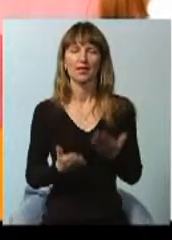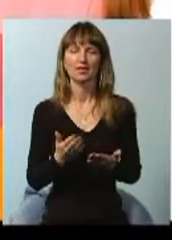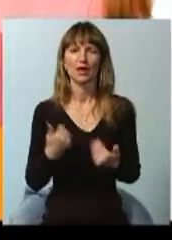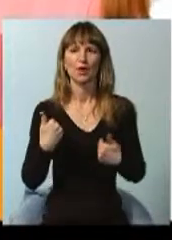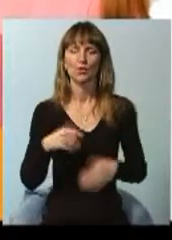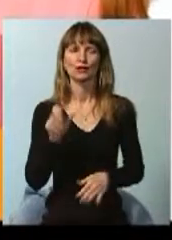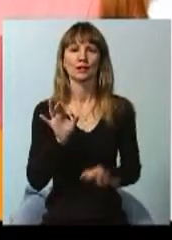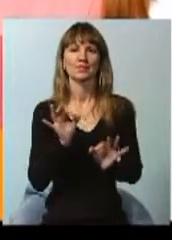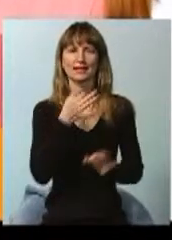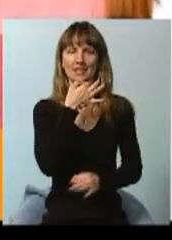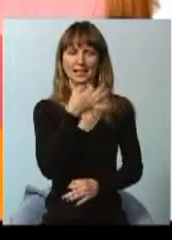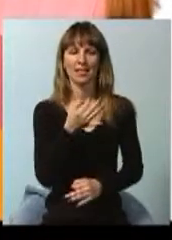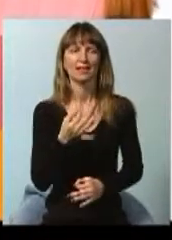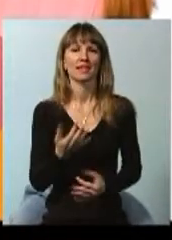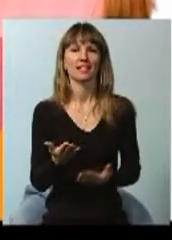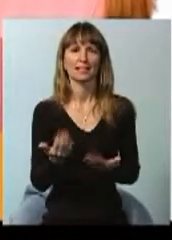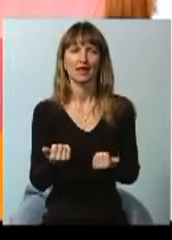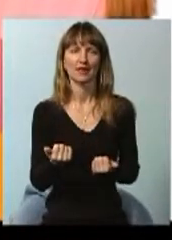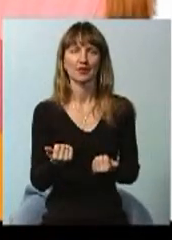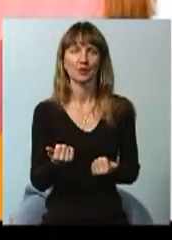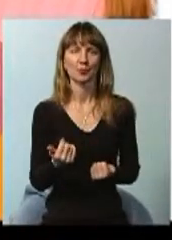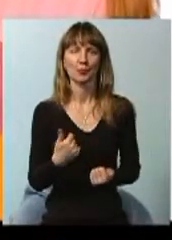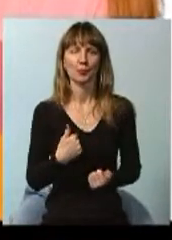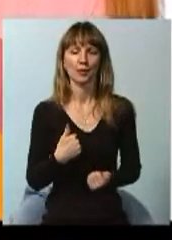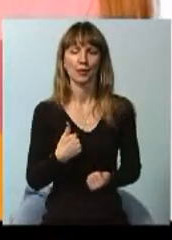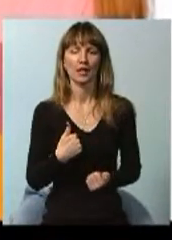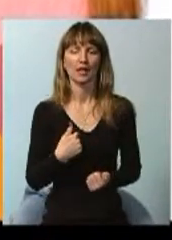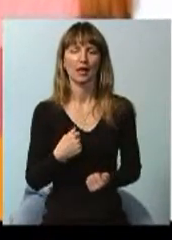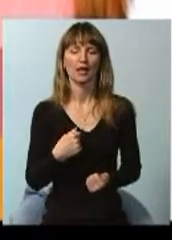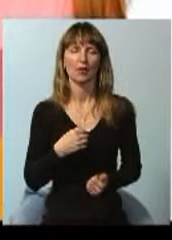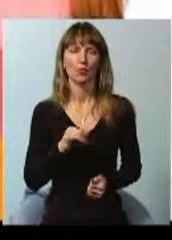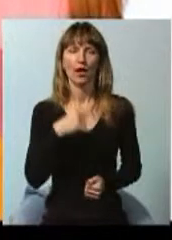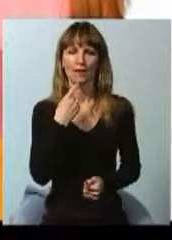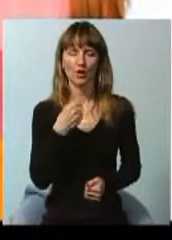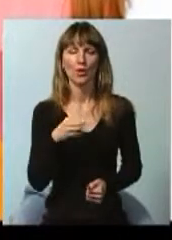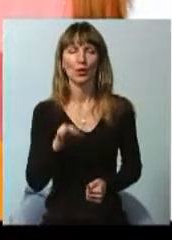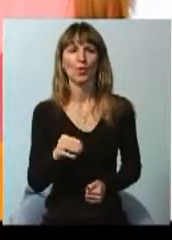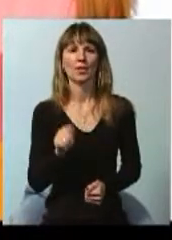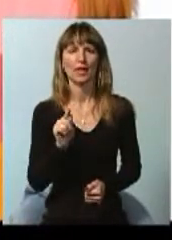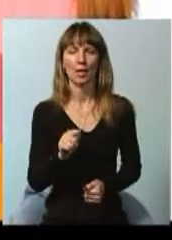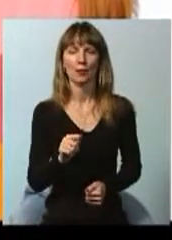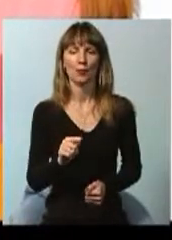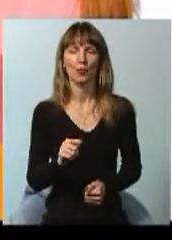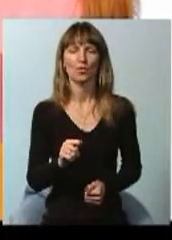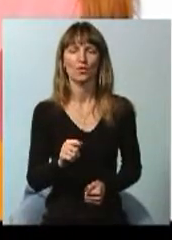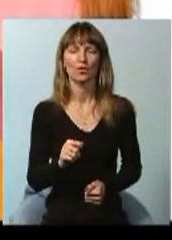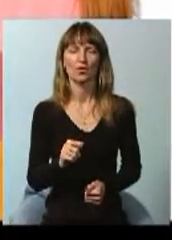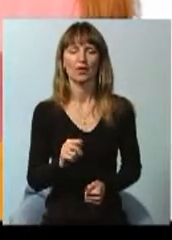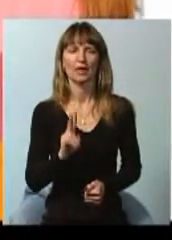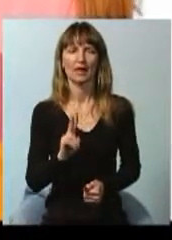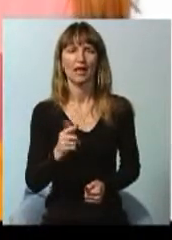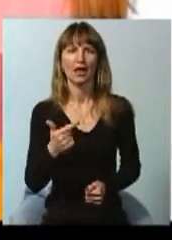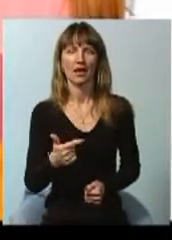человек сказать, дайте мне килограмм рыбы, то ему дают